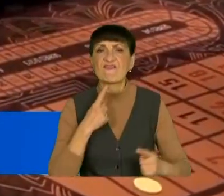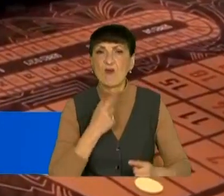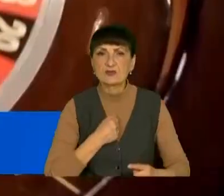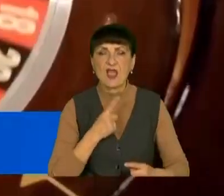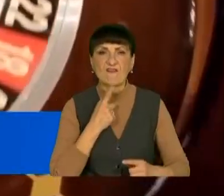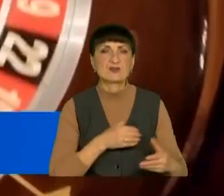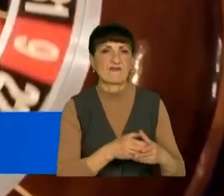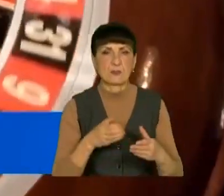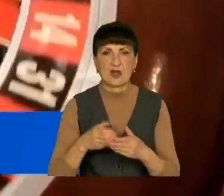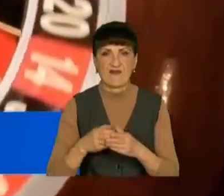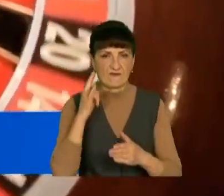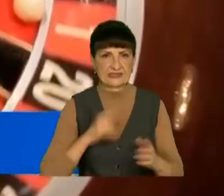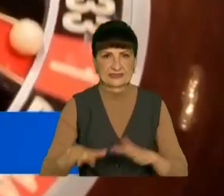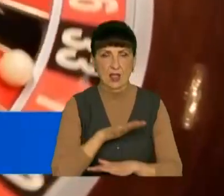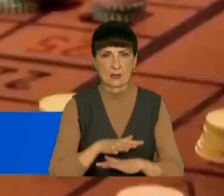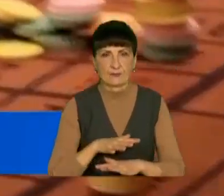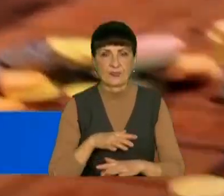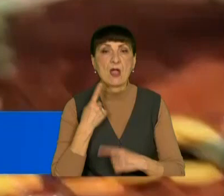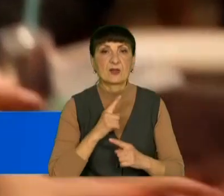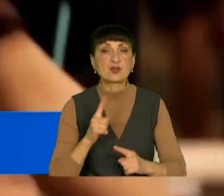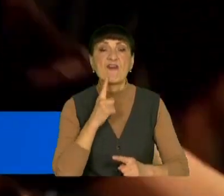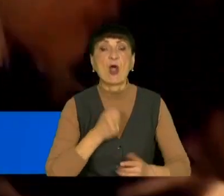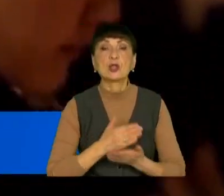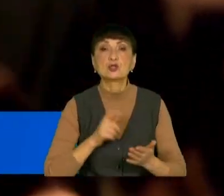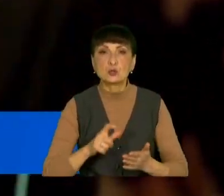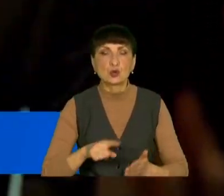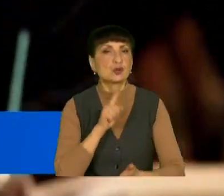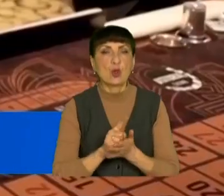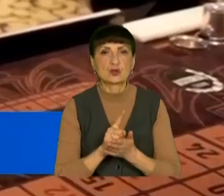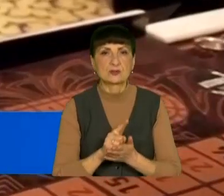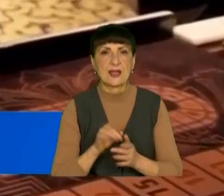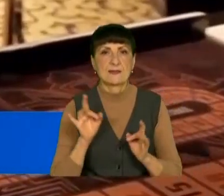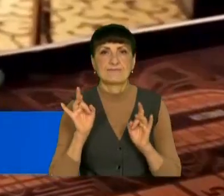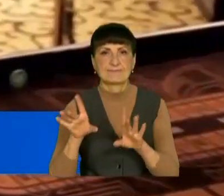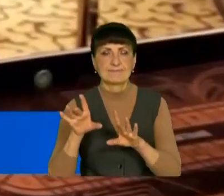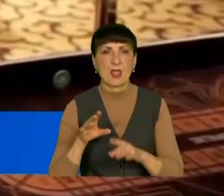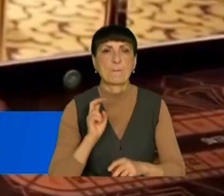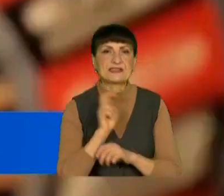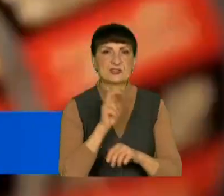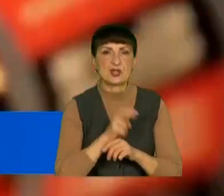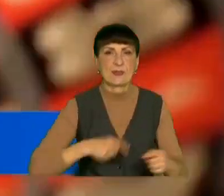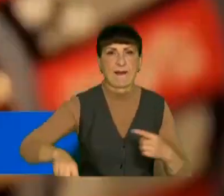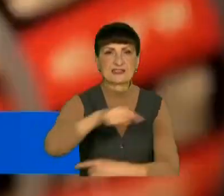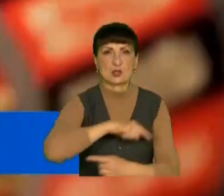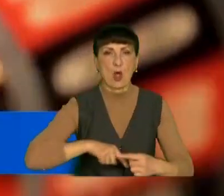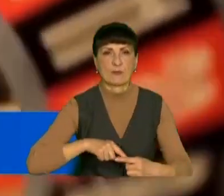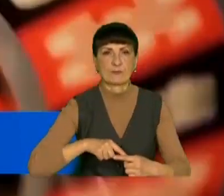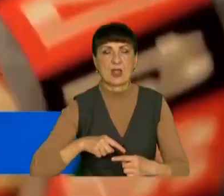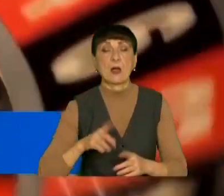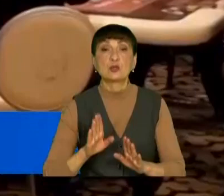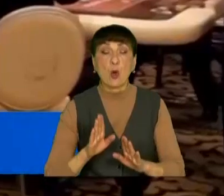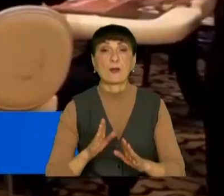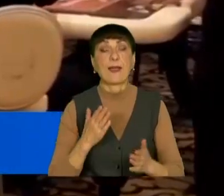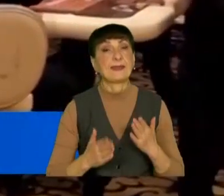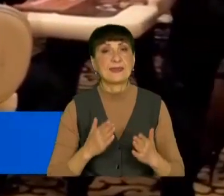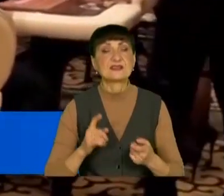воинских формирований страны. Отмечается, что военнослужащий должен воздерживаться от посещения игорного заведения, за исключением